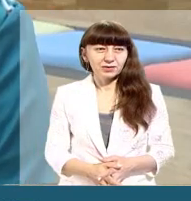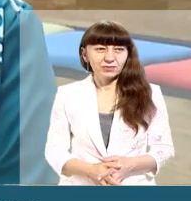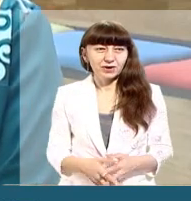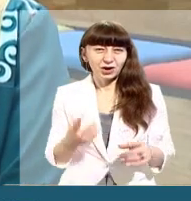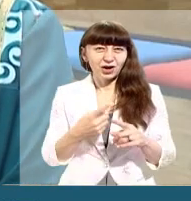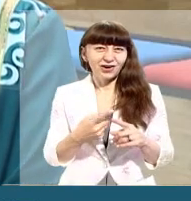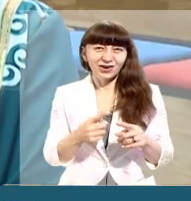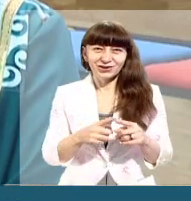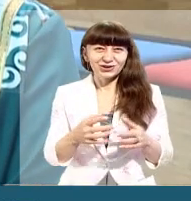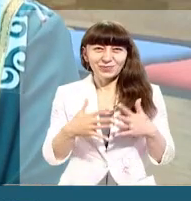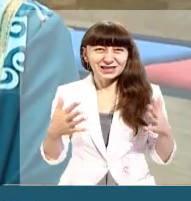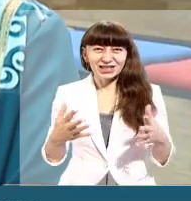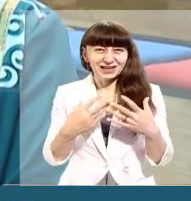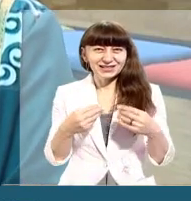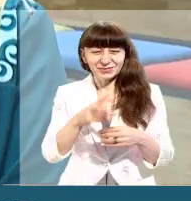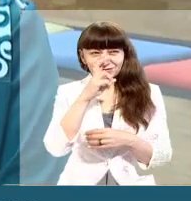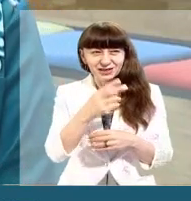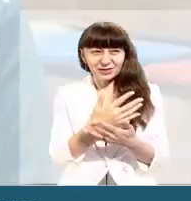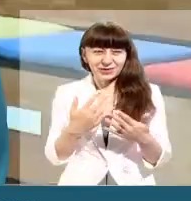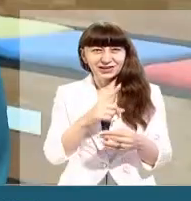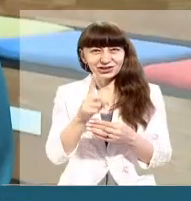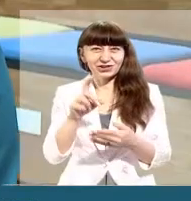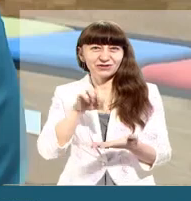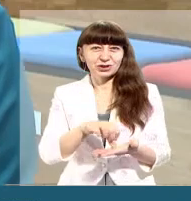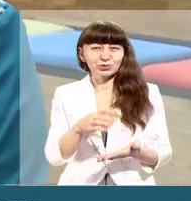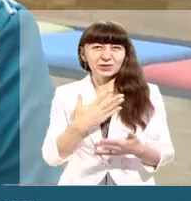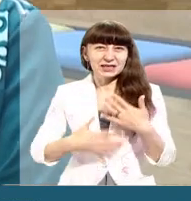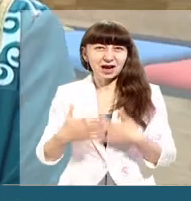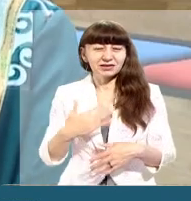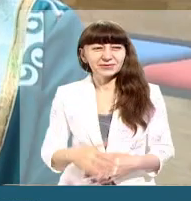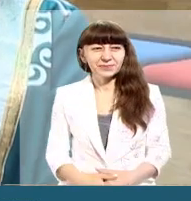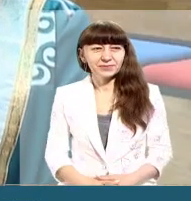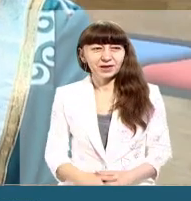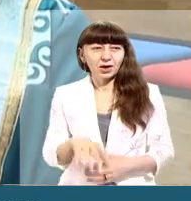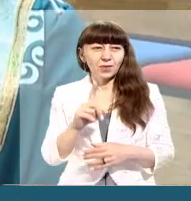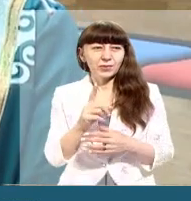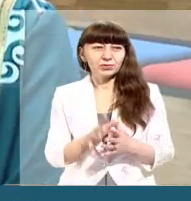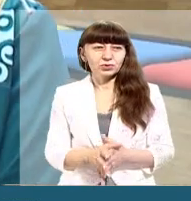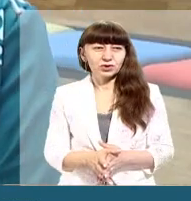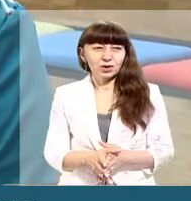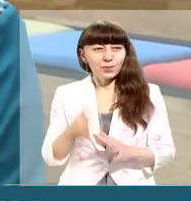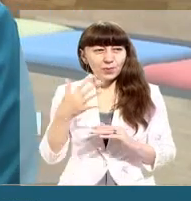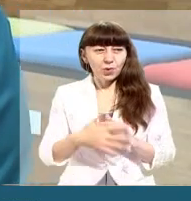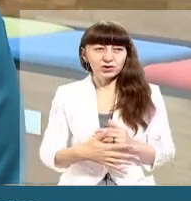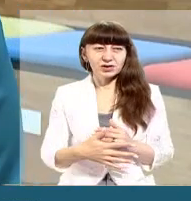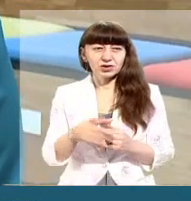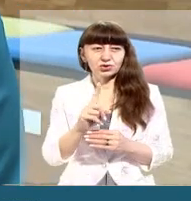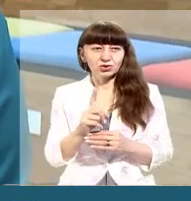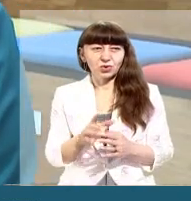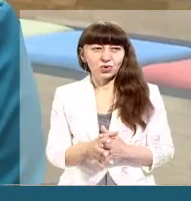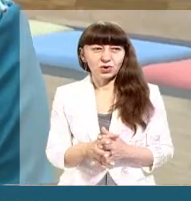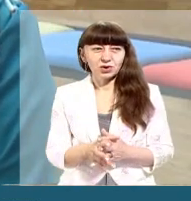маленькая семья в стране. Да, мы обязаны просто выступить. Мы прям рады. Почему? Потому что поняли смысл вот